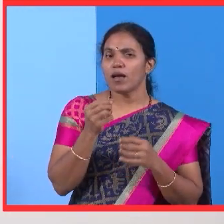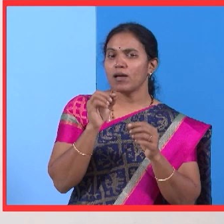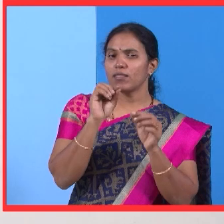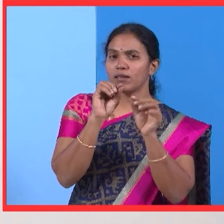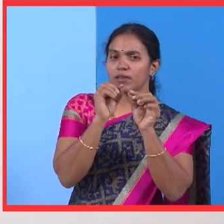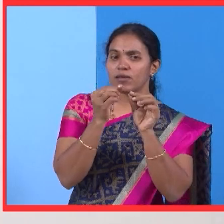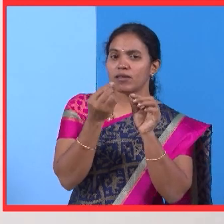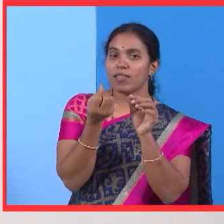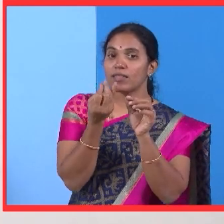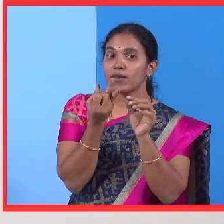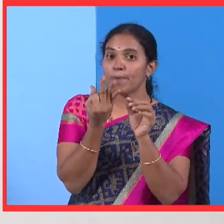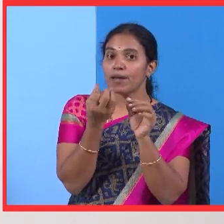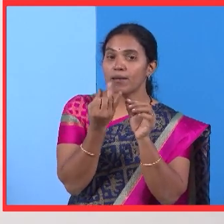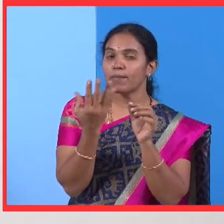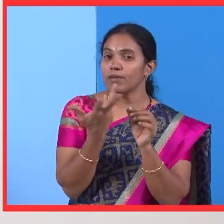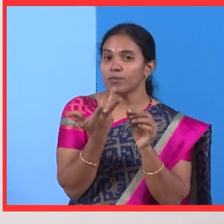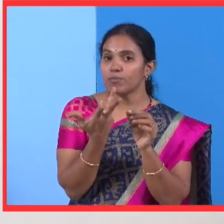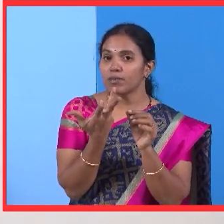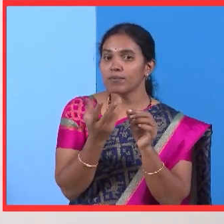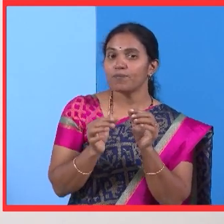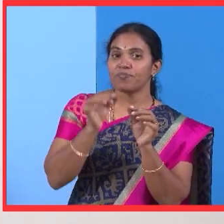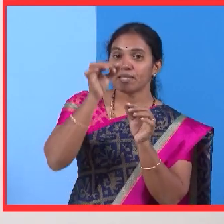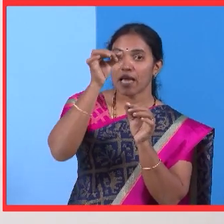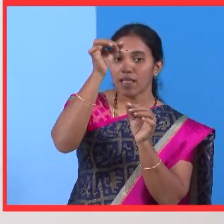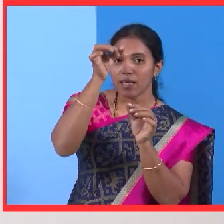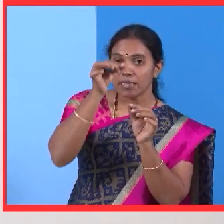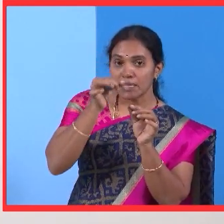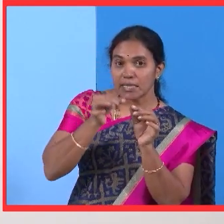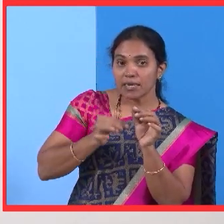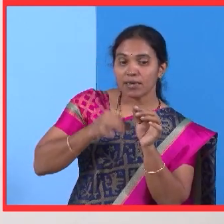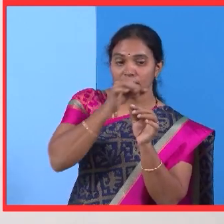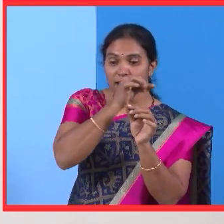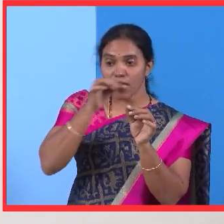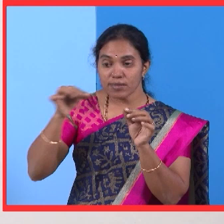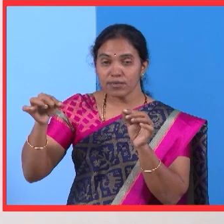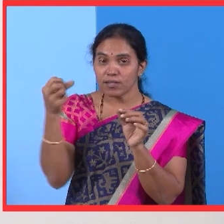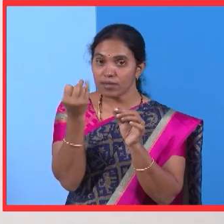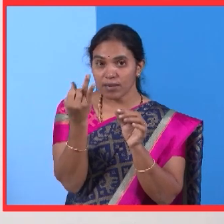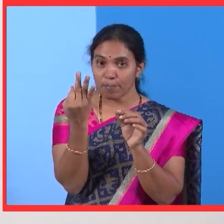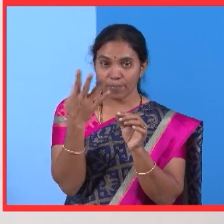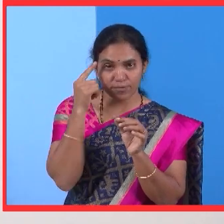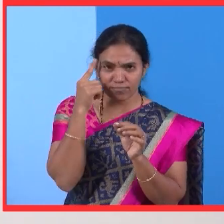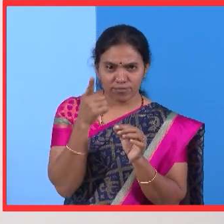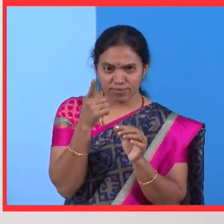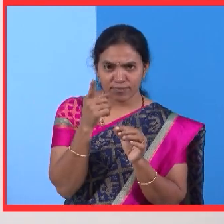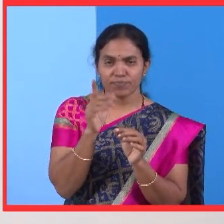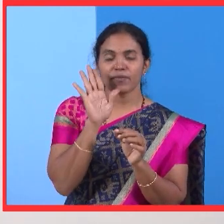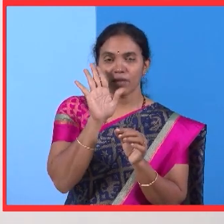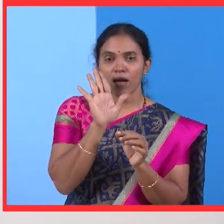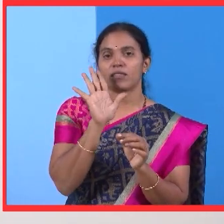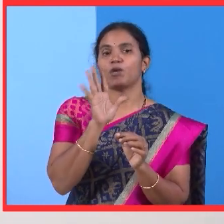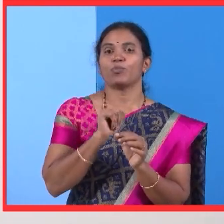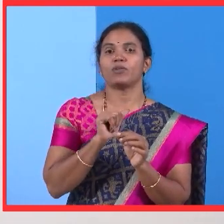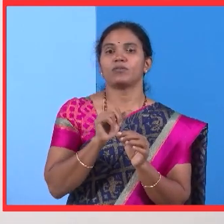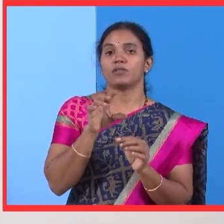டிகிரி தீர்க்கரேகை எத்தனை டிகிரி அட்சரேகையில் உள்ளது என்பதை பொறுத்தே நாம் அந்த